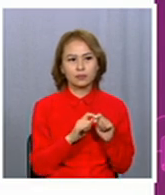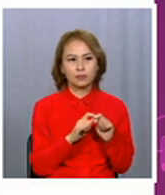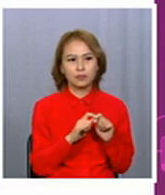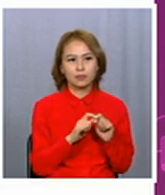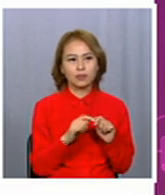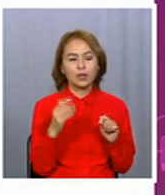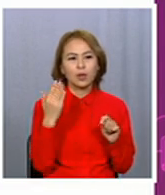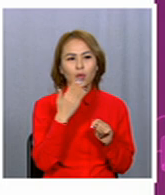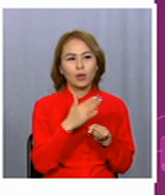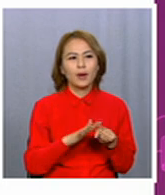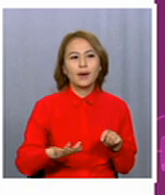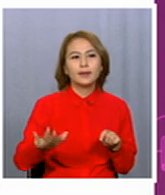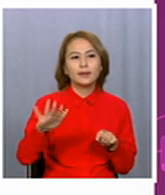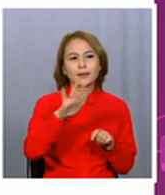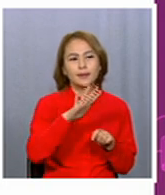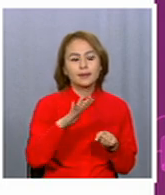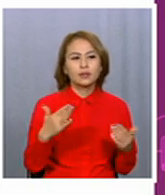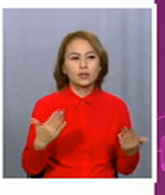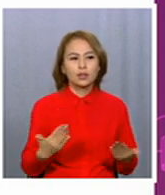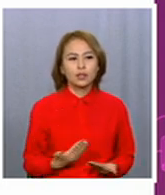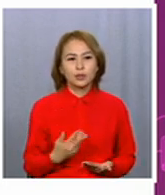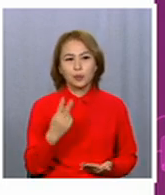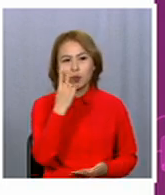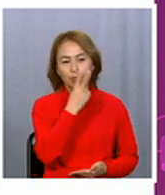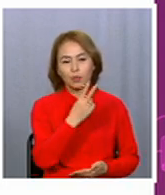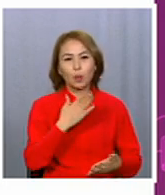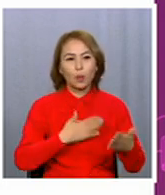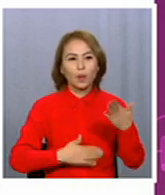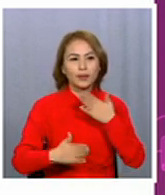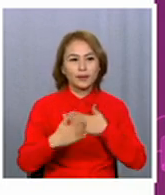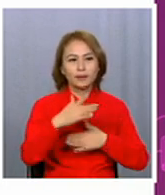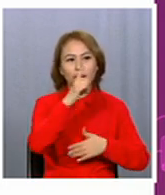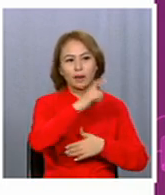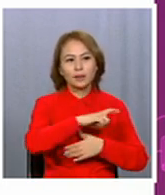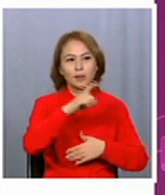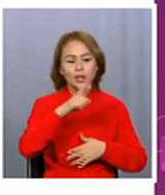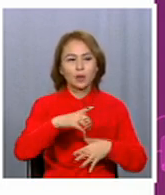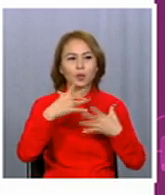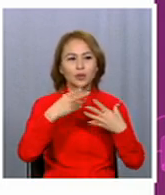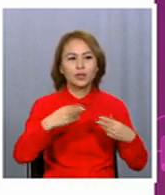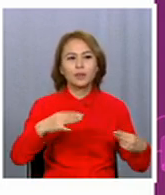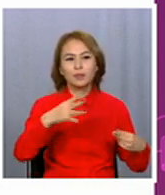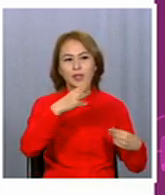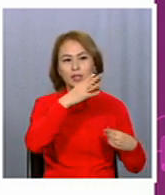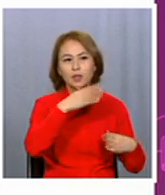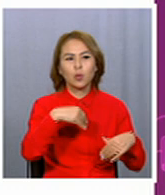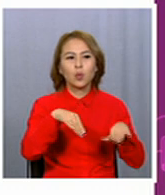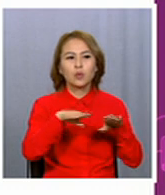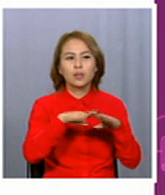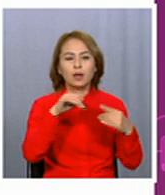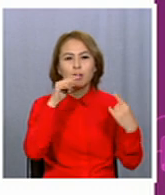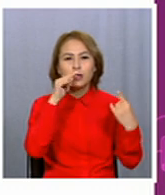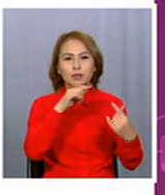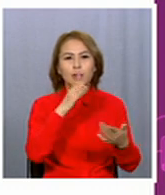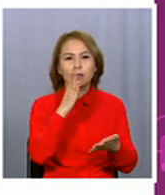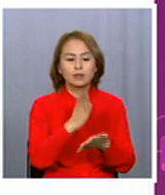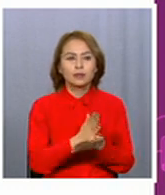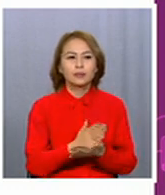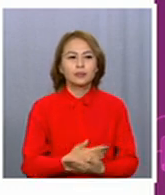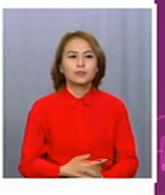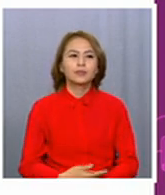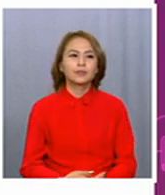Олар айналадағы тіршілікті көріп, қуанады. Адамдар көктем мезгілін осылай қарсалады.